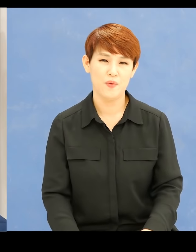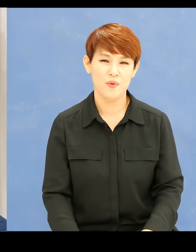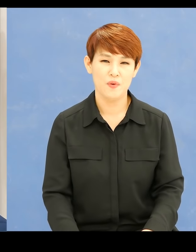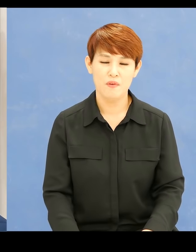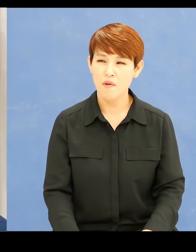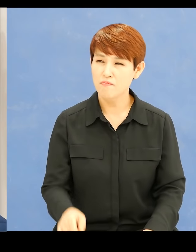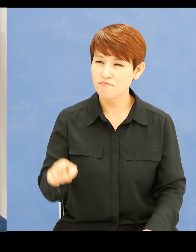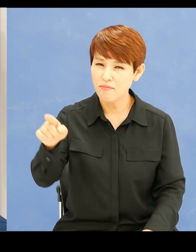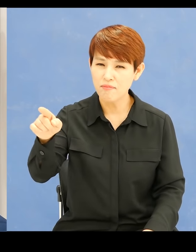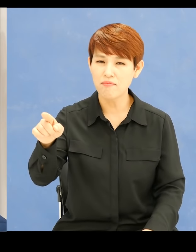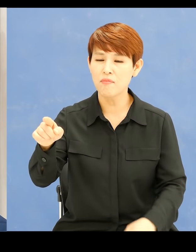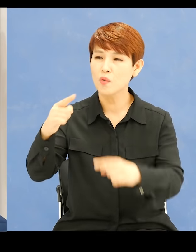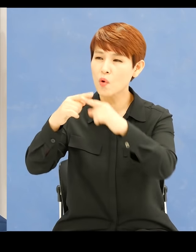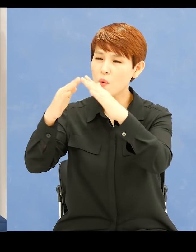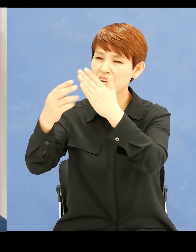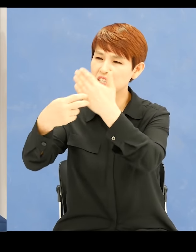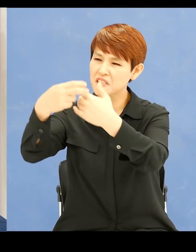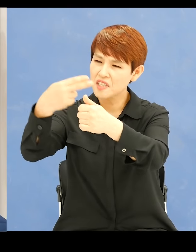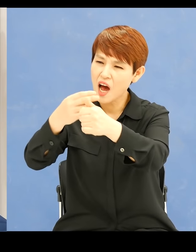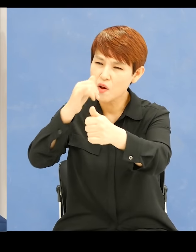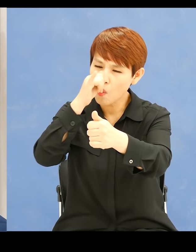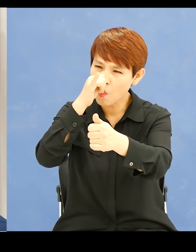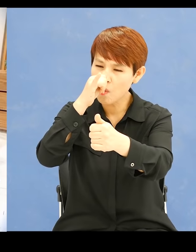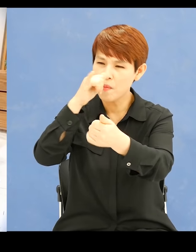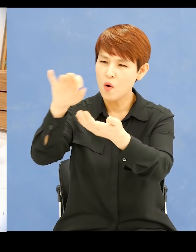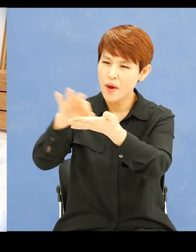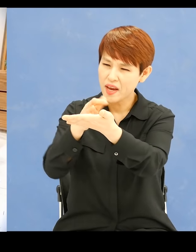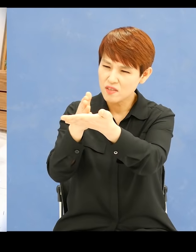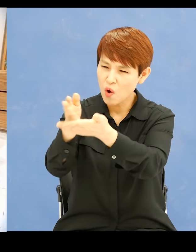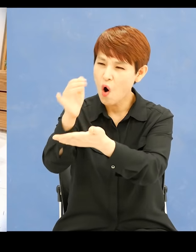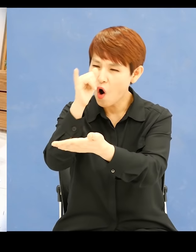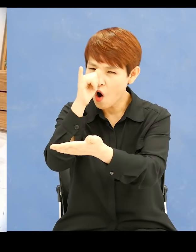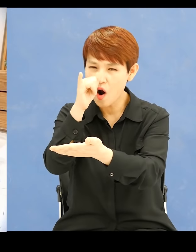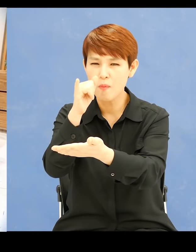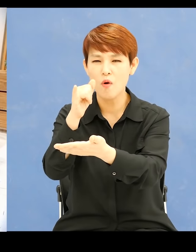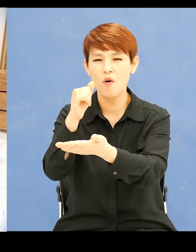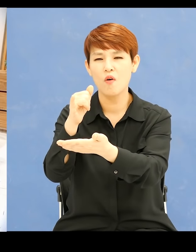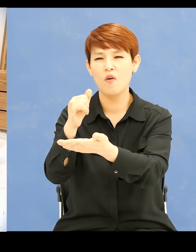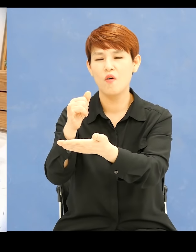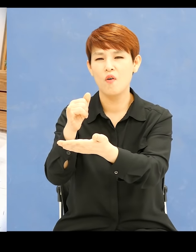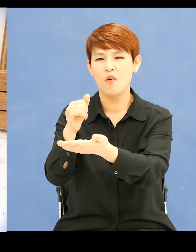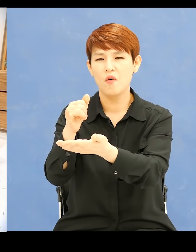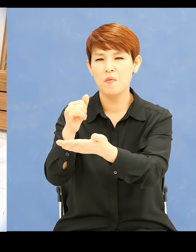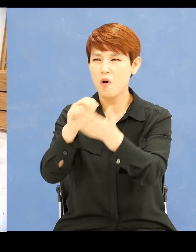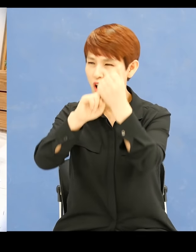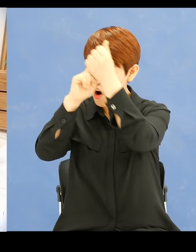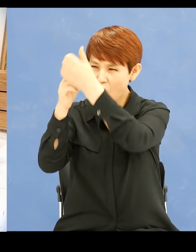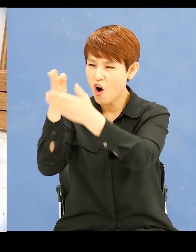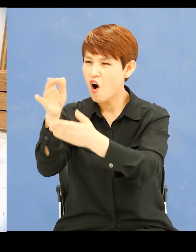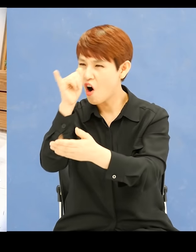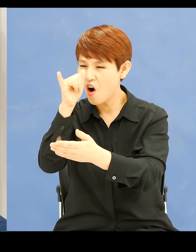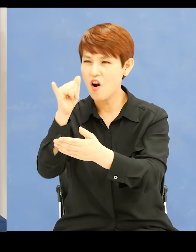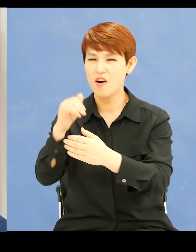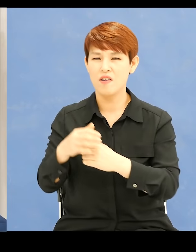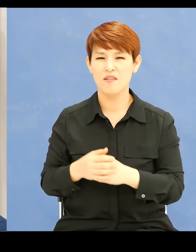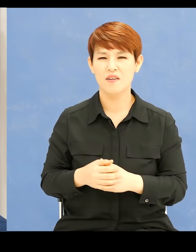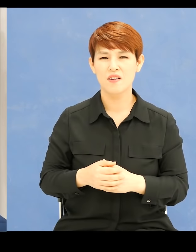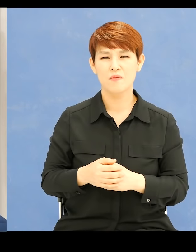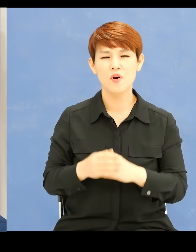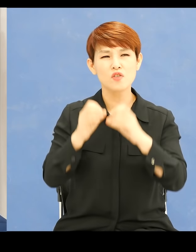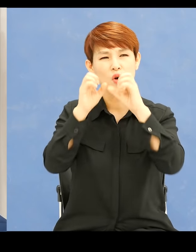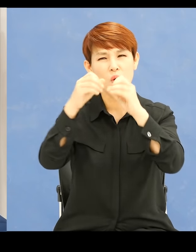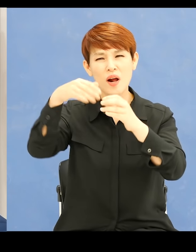좋냐고. 그래서 목사님 교회는 의사도 있고 뭐 회계사도 있고 누 뭐 있고 변호사도 있고. 뭐 머리 하시는 분들도 네네. 많고 해서 단기